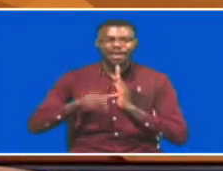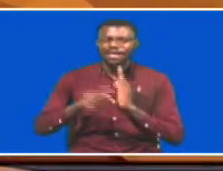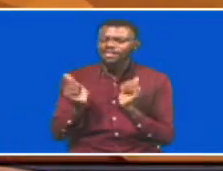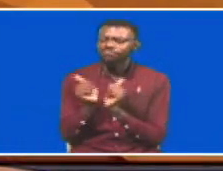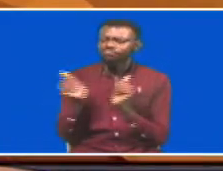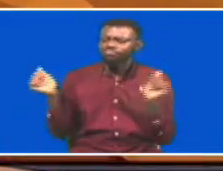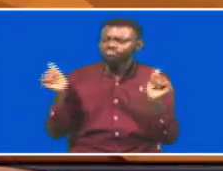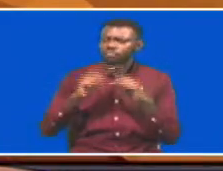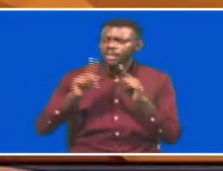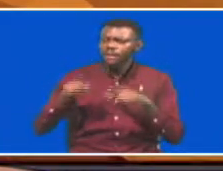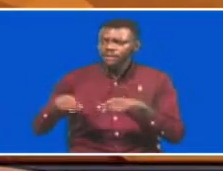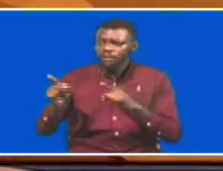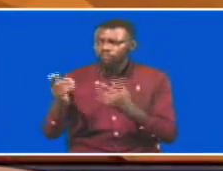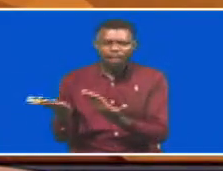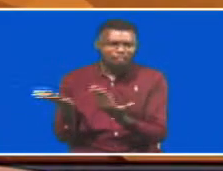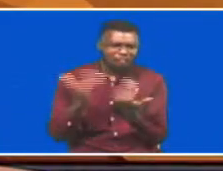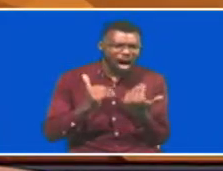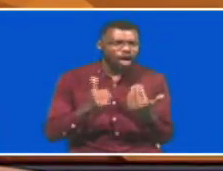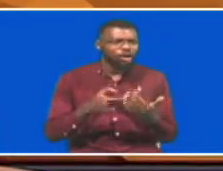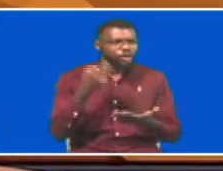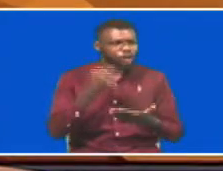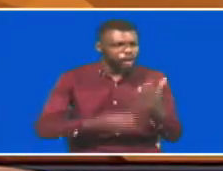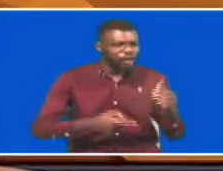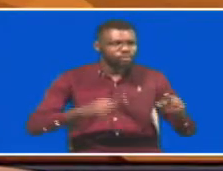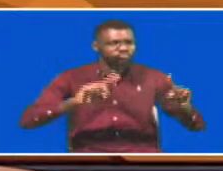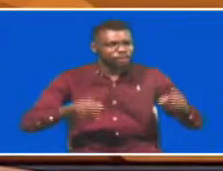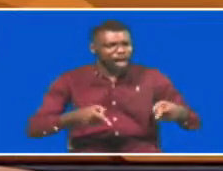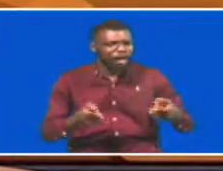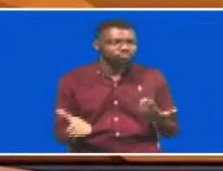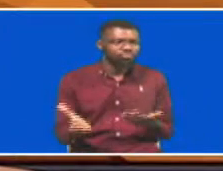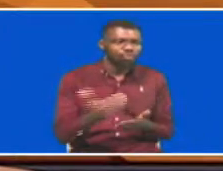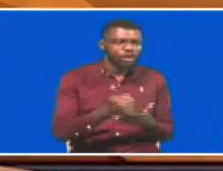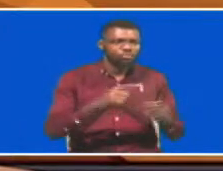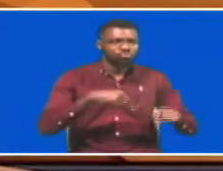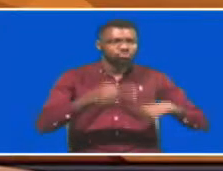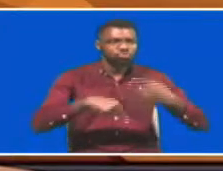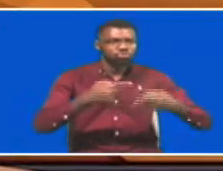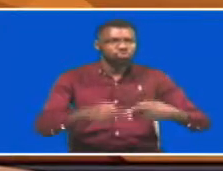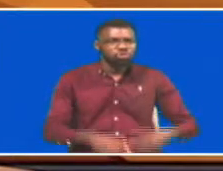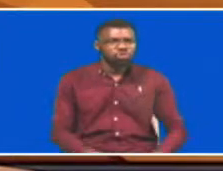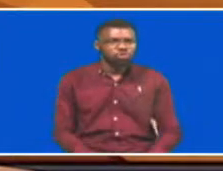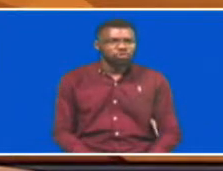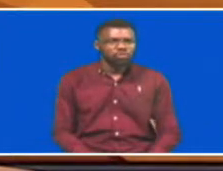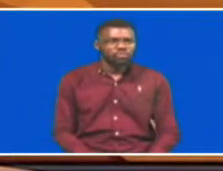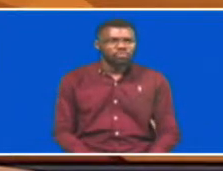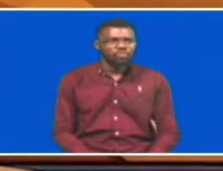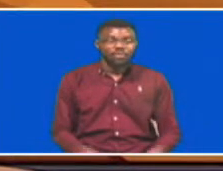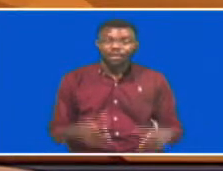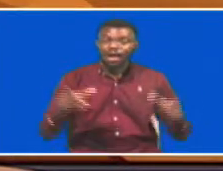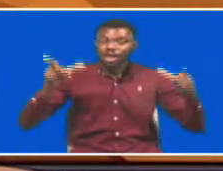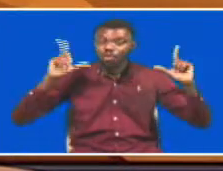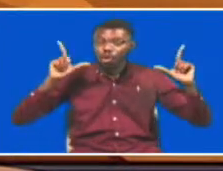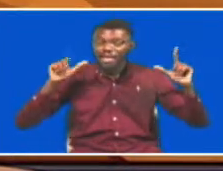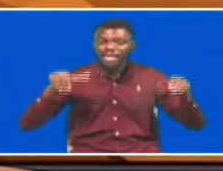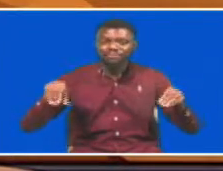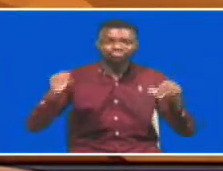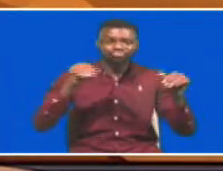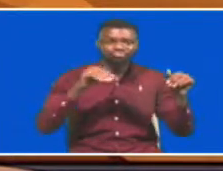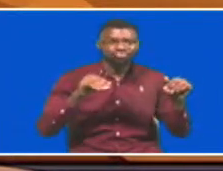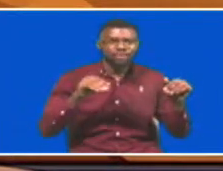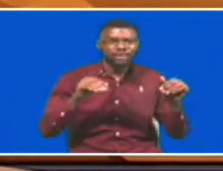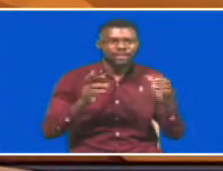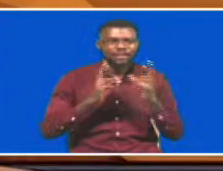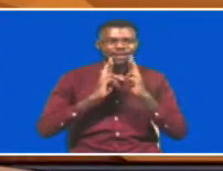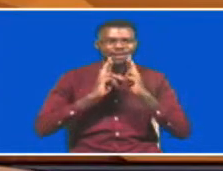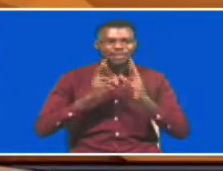dhamana wamerudi kwenye vizuizi hivyo ambapo wanaendelea tu na shughuli zao za kutoza ushuru wa malori ya mchanga. Ode Francis